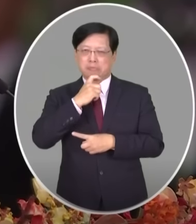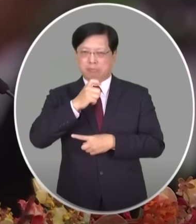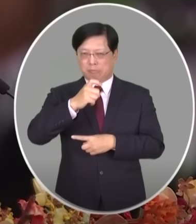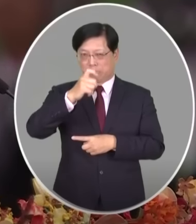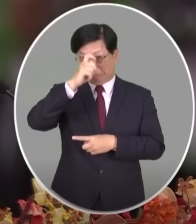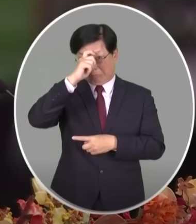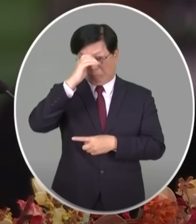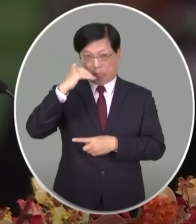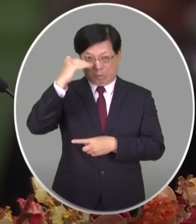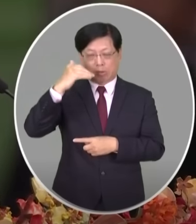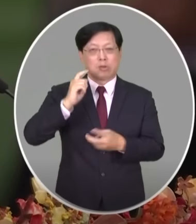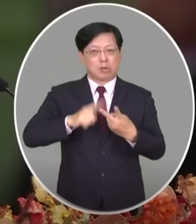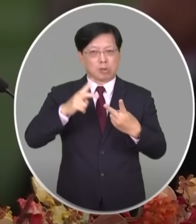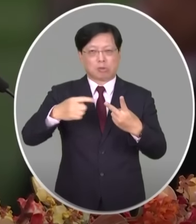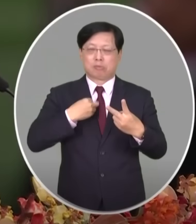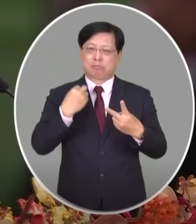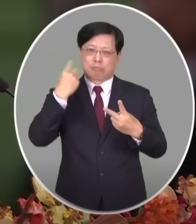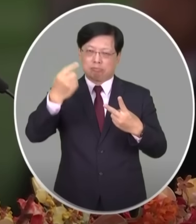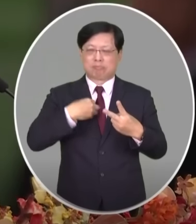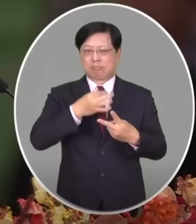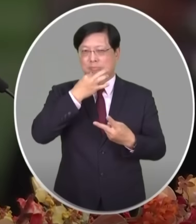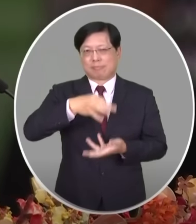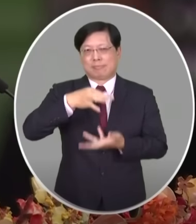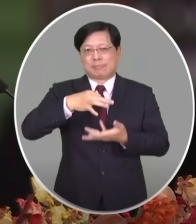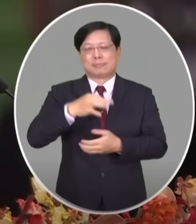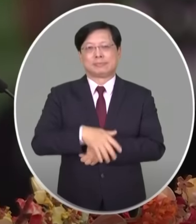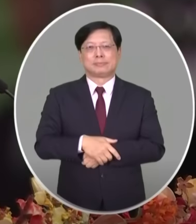也有些人感到忧心。